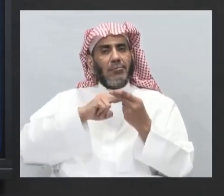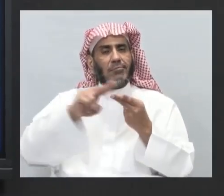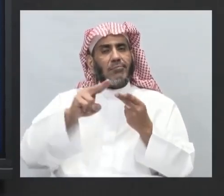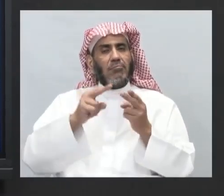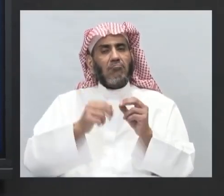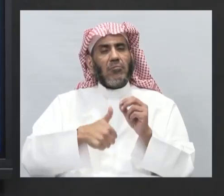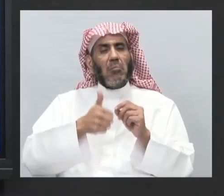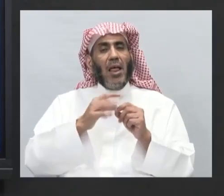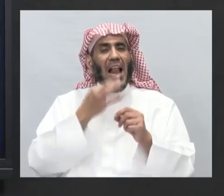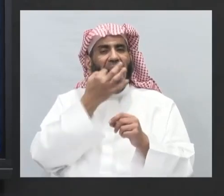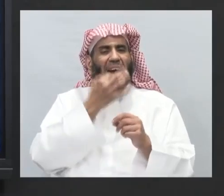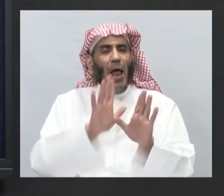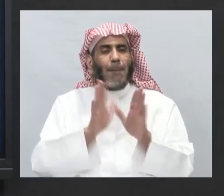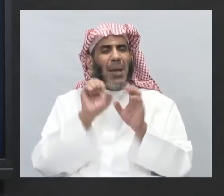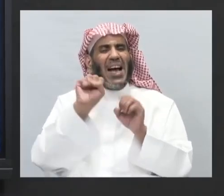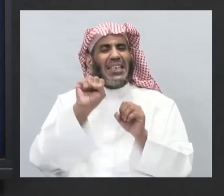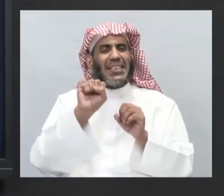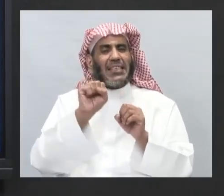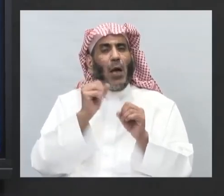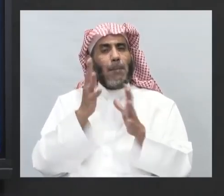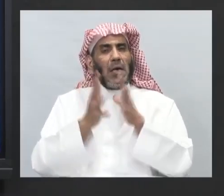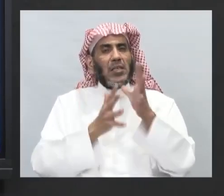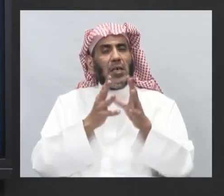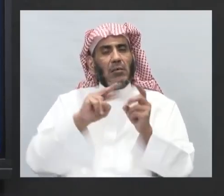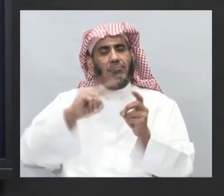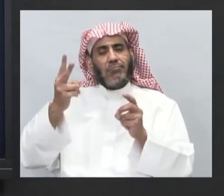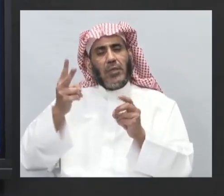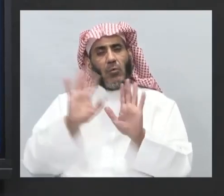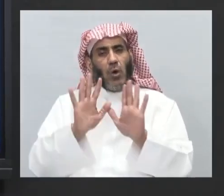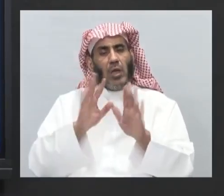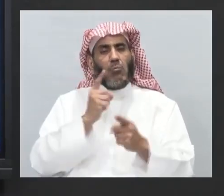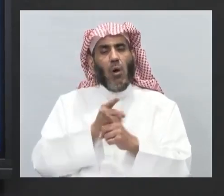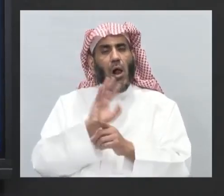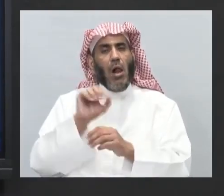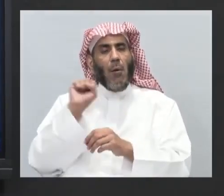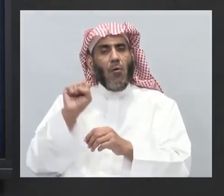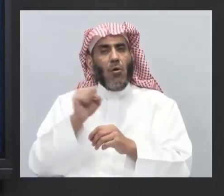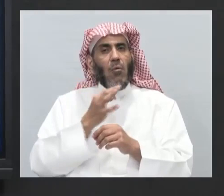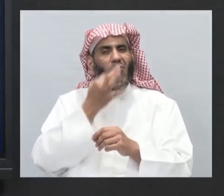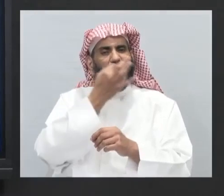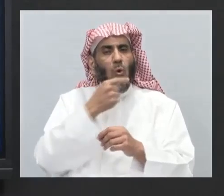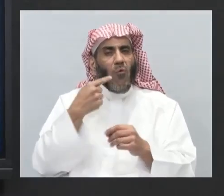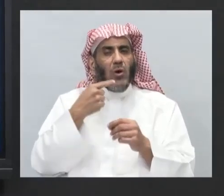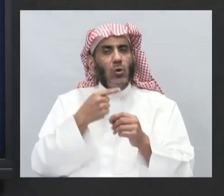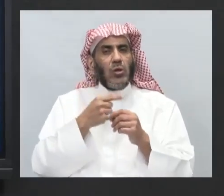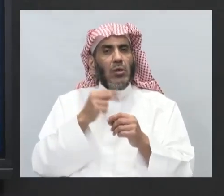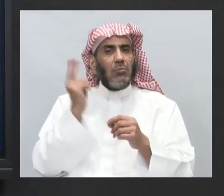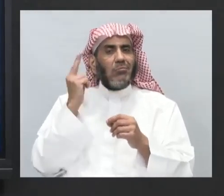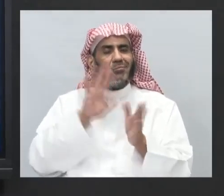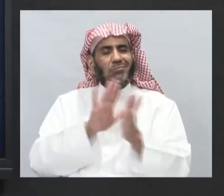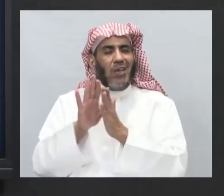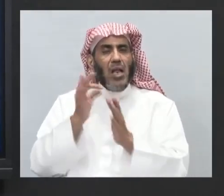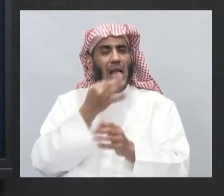بالشكل السليم قد يكون مرسل الرساله سليما في ما يتعلق بالنطق والتخاطب لكن انت اللي عندك المشاكل في النطق